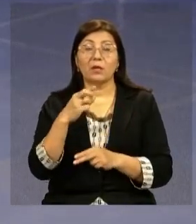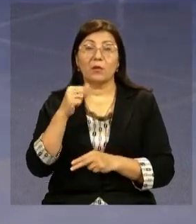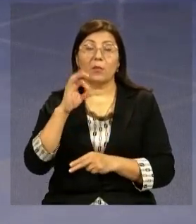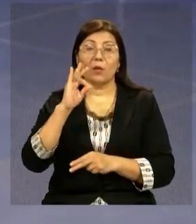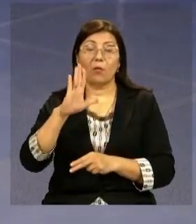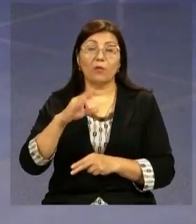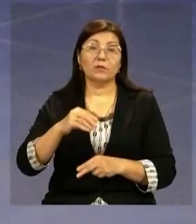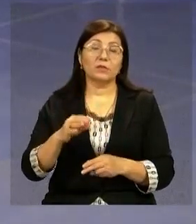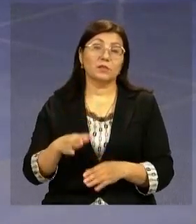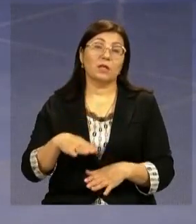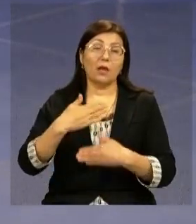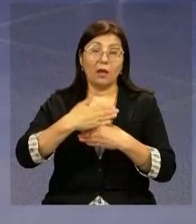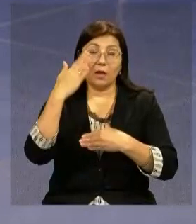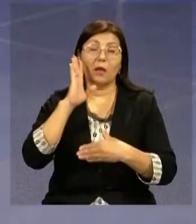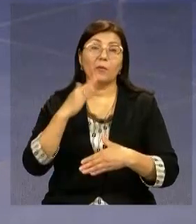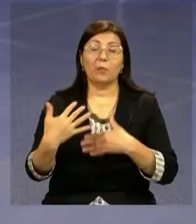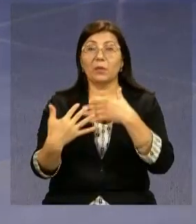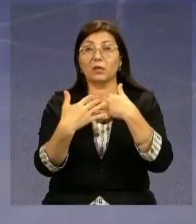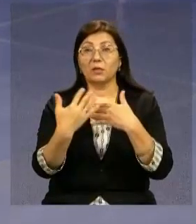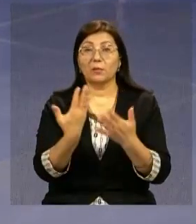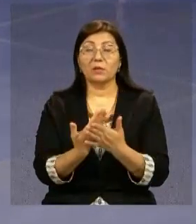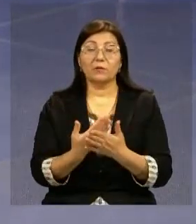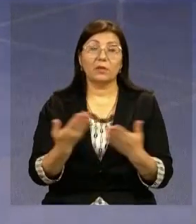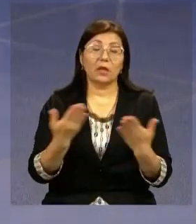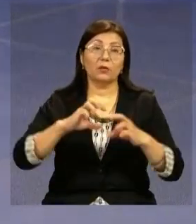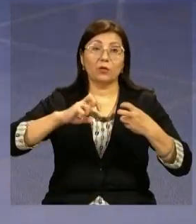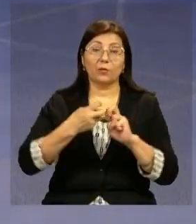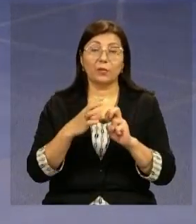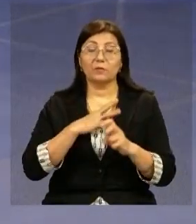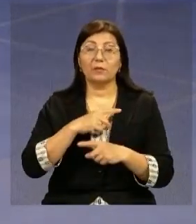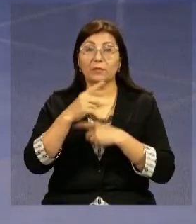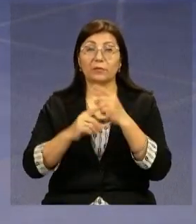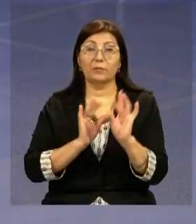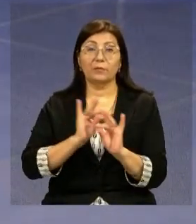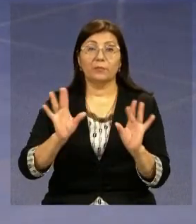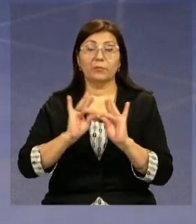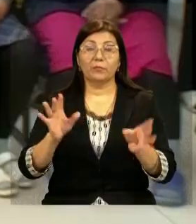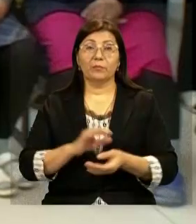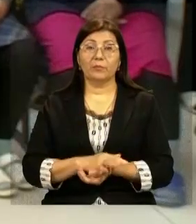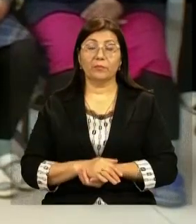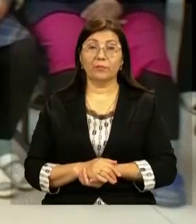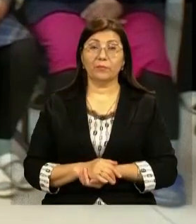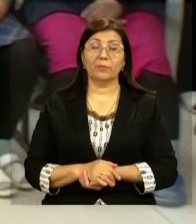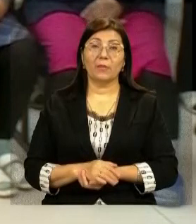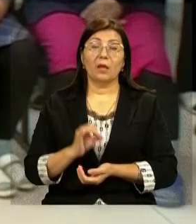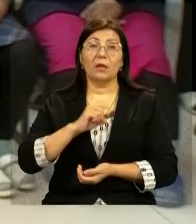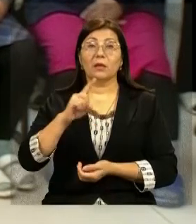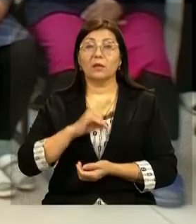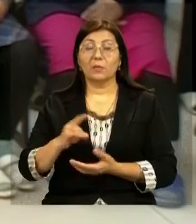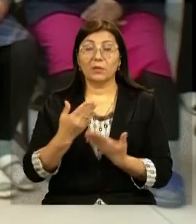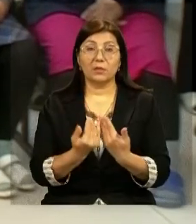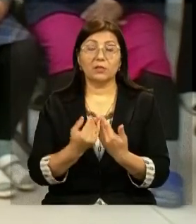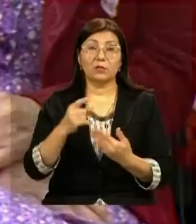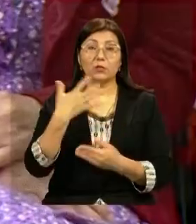плотины во время половодья, не выдержавшей напора влаги. Подробности далее. В Иргизском районе на данный